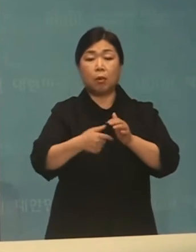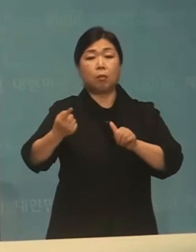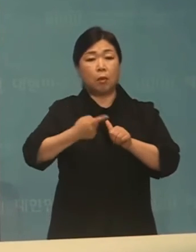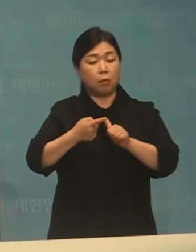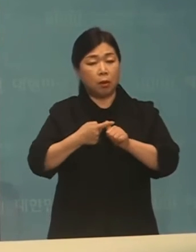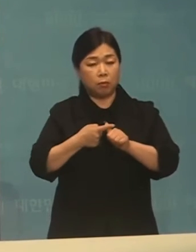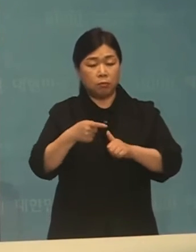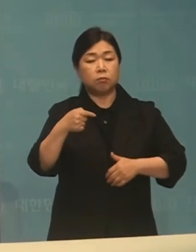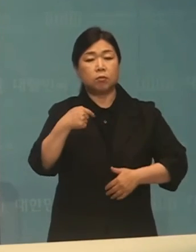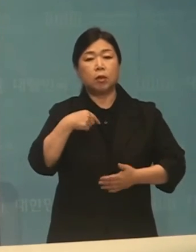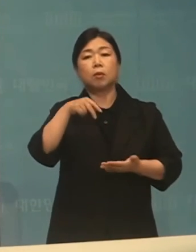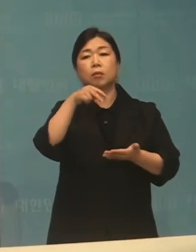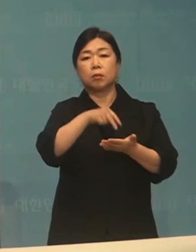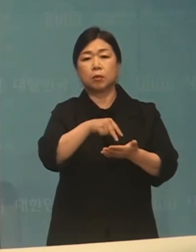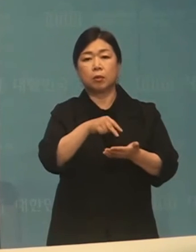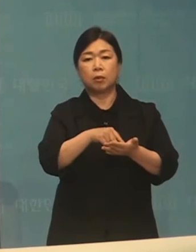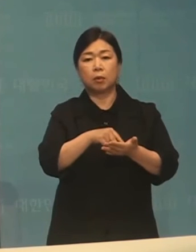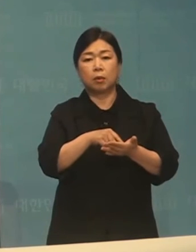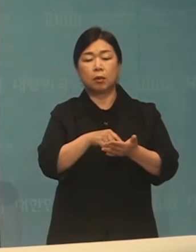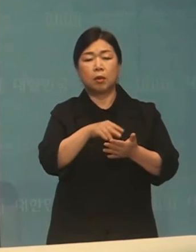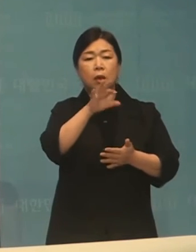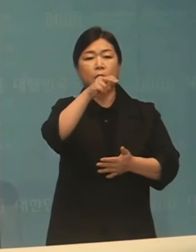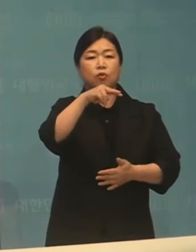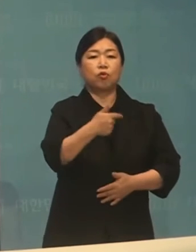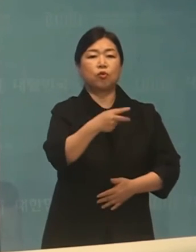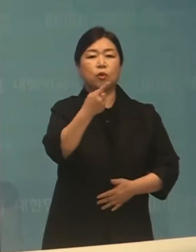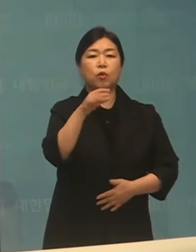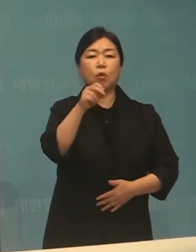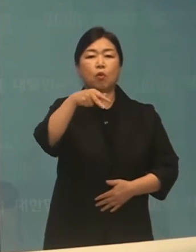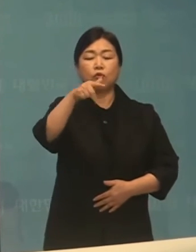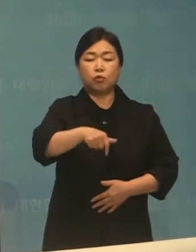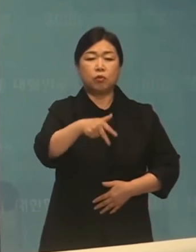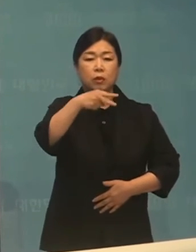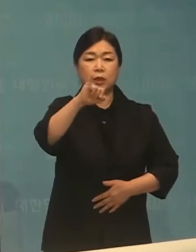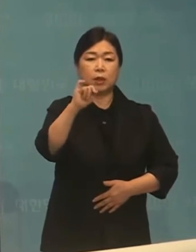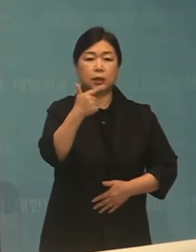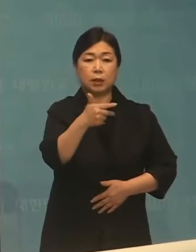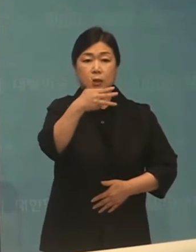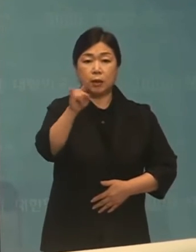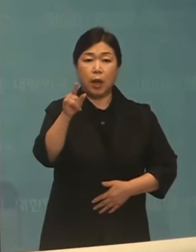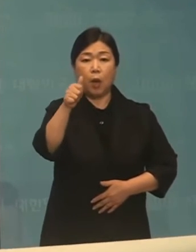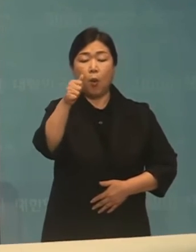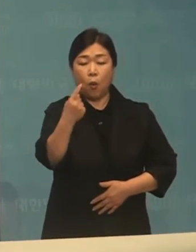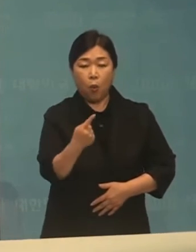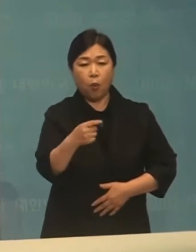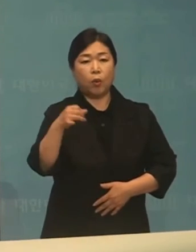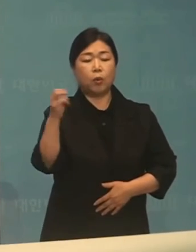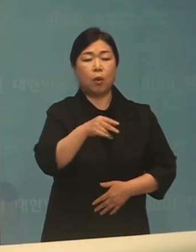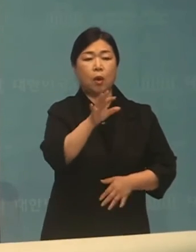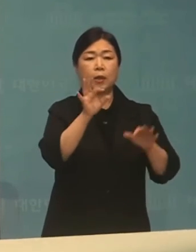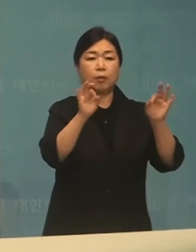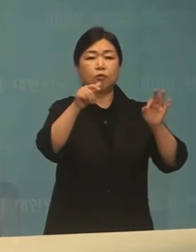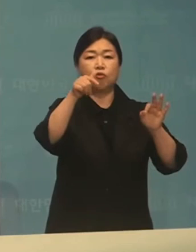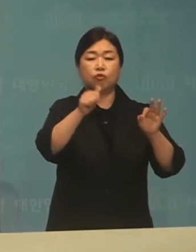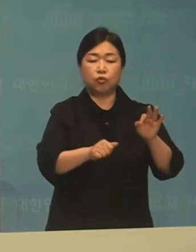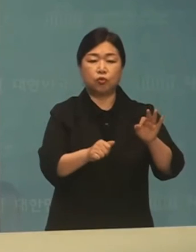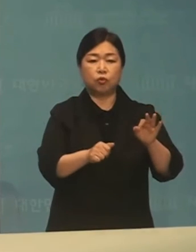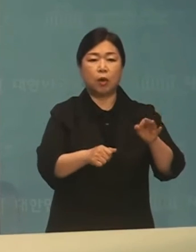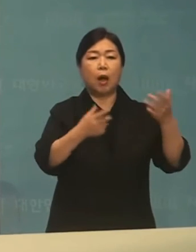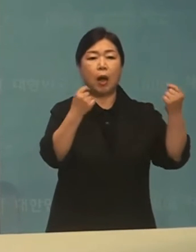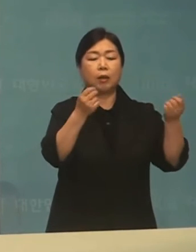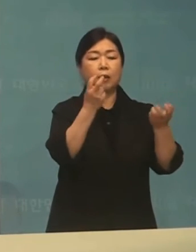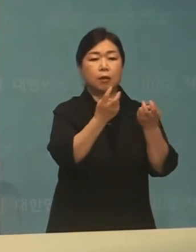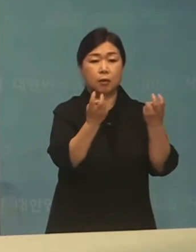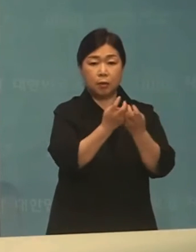것은 내가 윤동주, 신태호, 백범, 김구의 길을 걷고